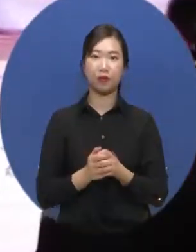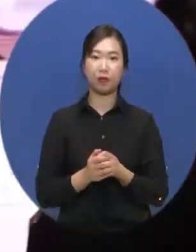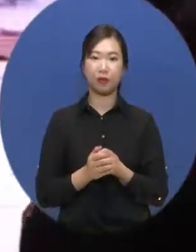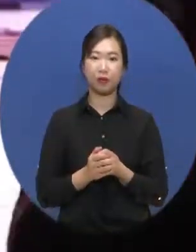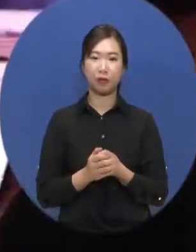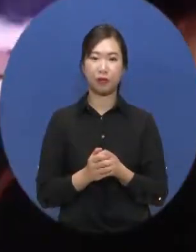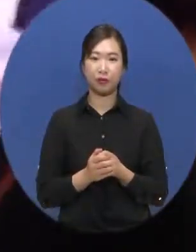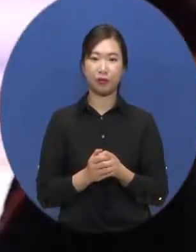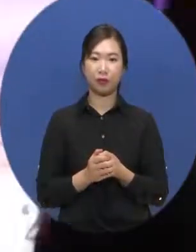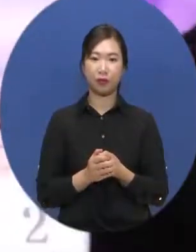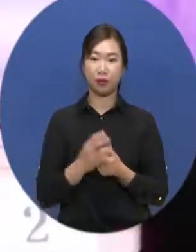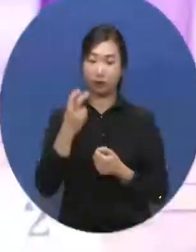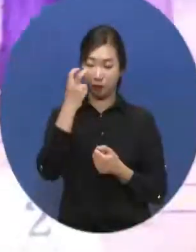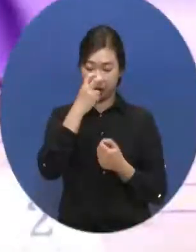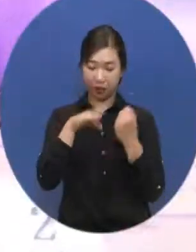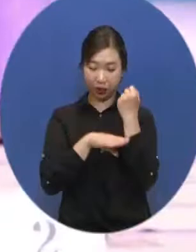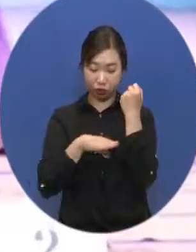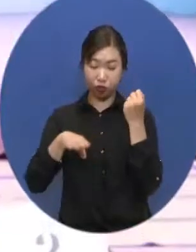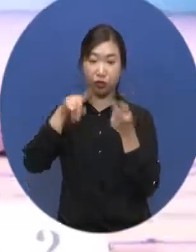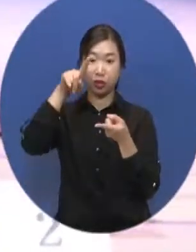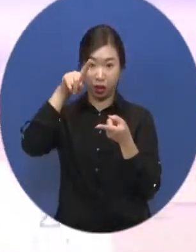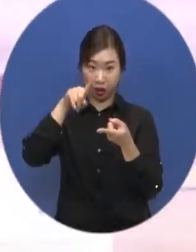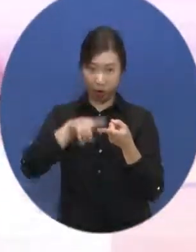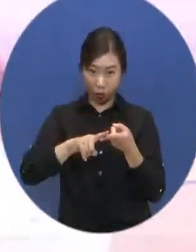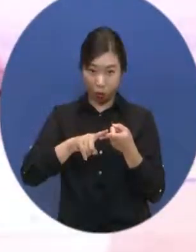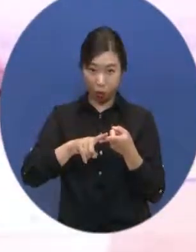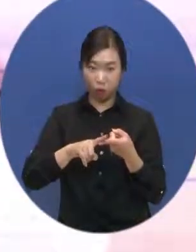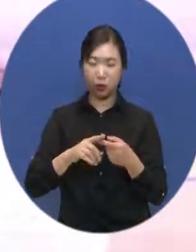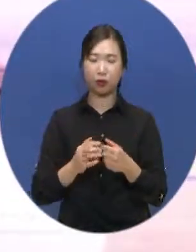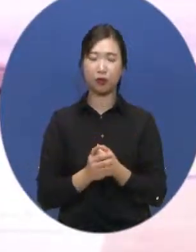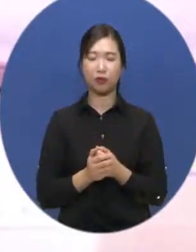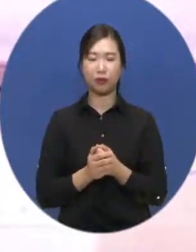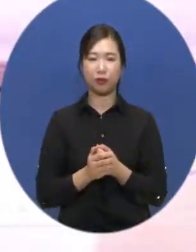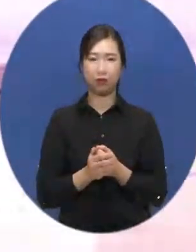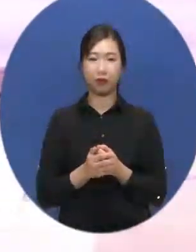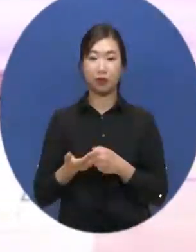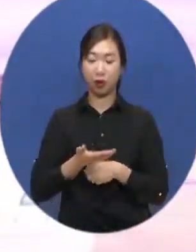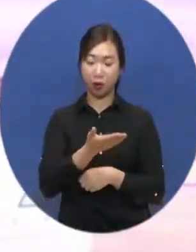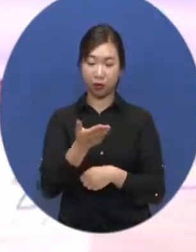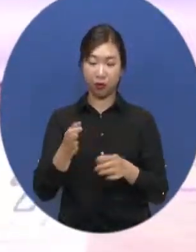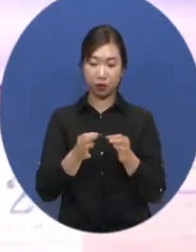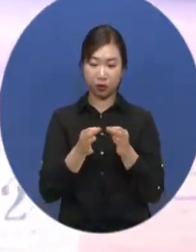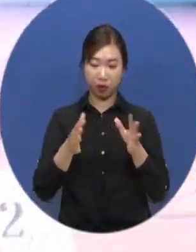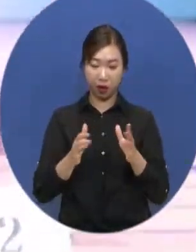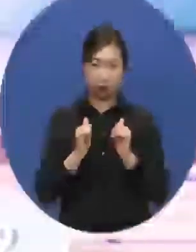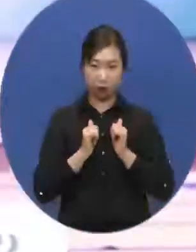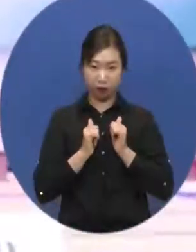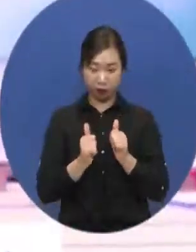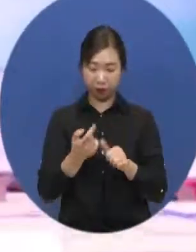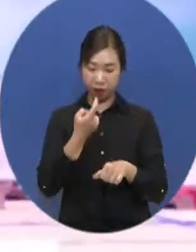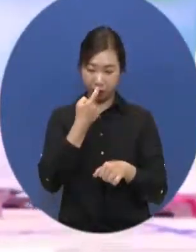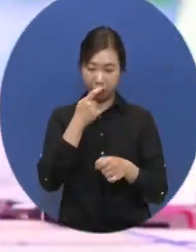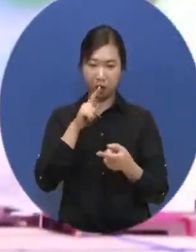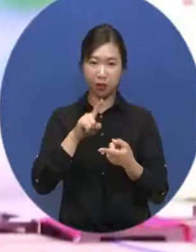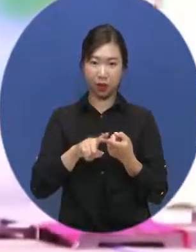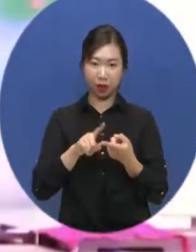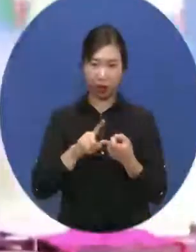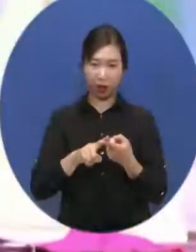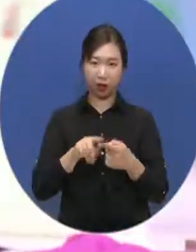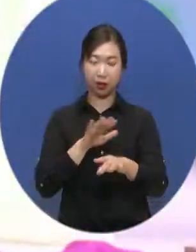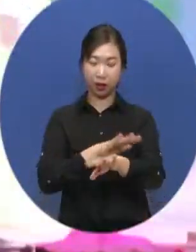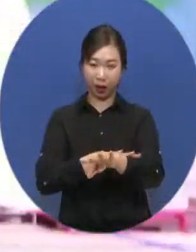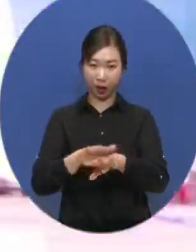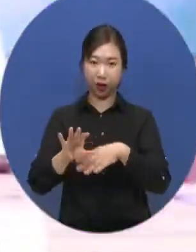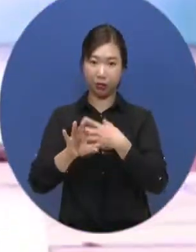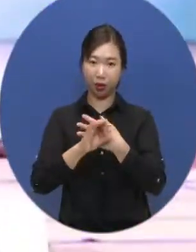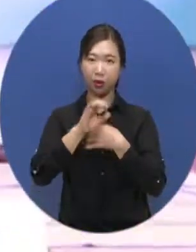심사 기준 그대로 할 것이고 여러분이 그동안 갈고 닦은 것을 열심히 이렇게 잘 해주시면 좋은